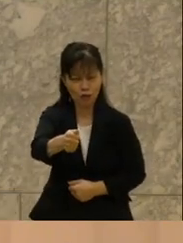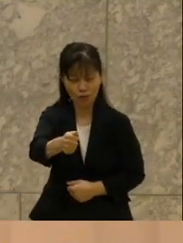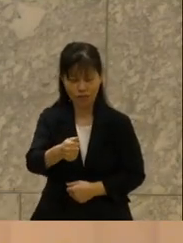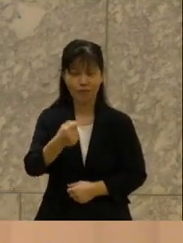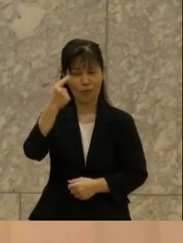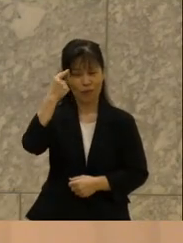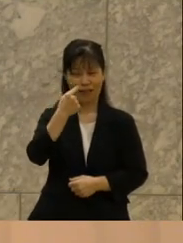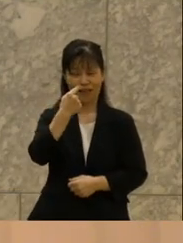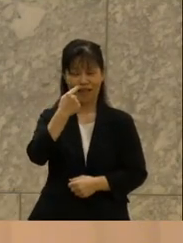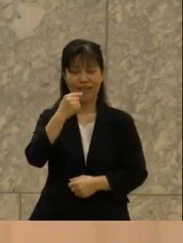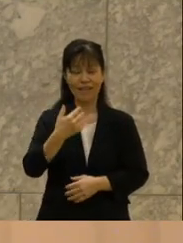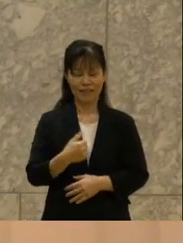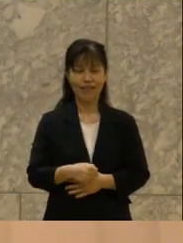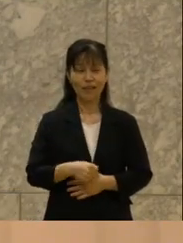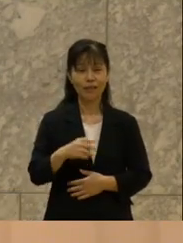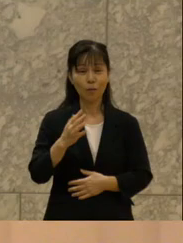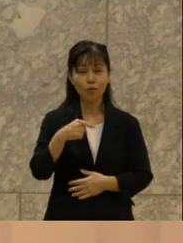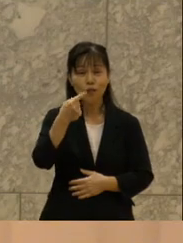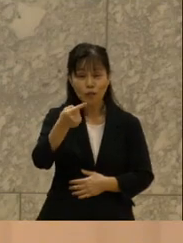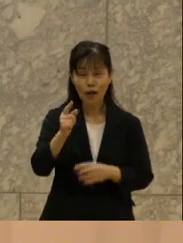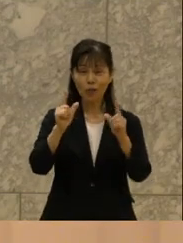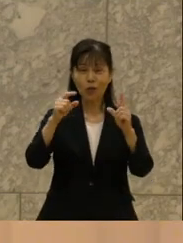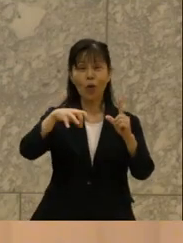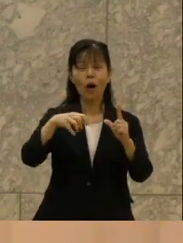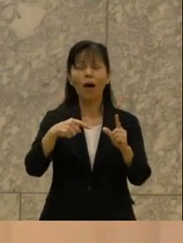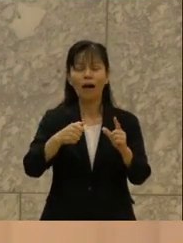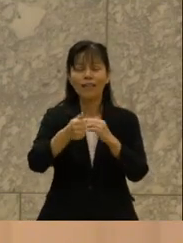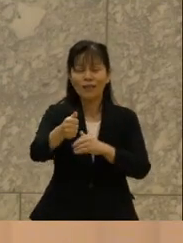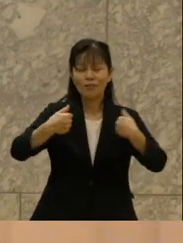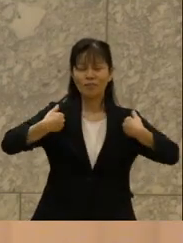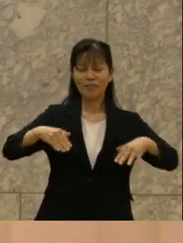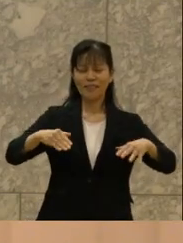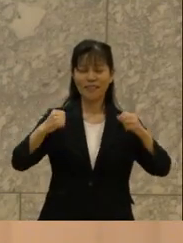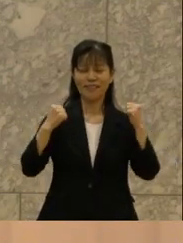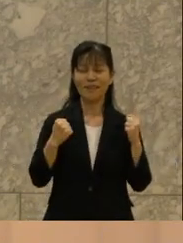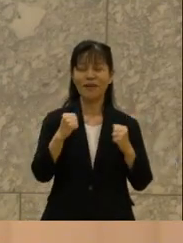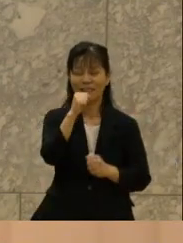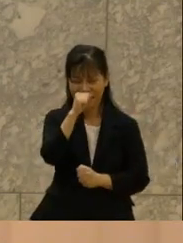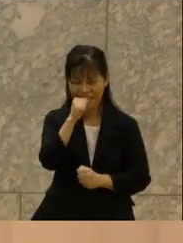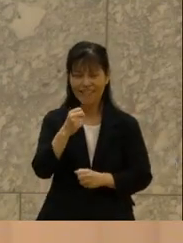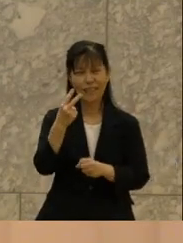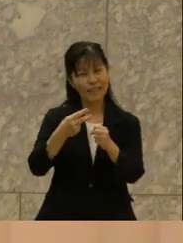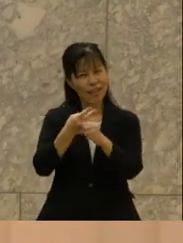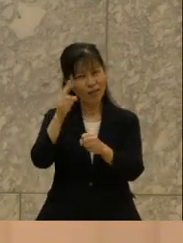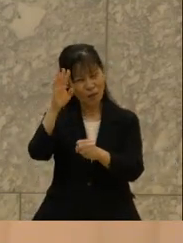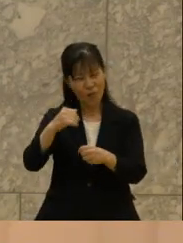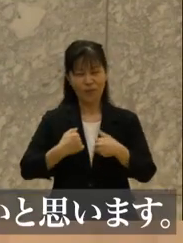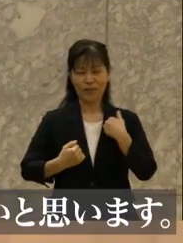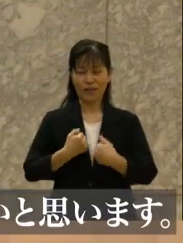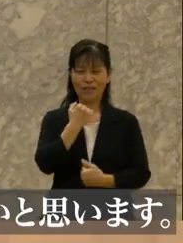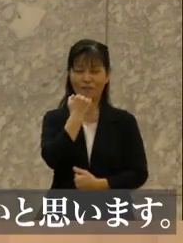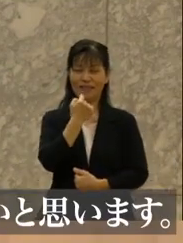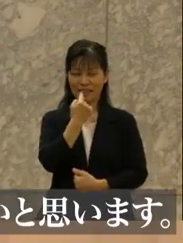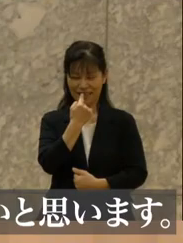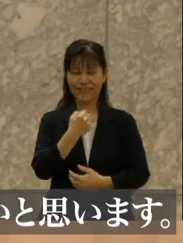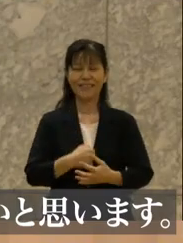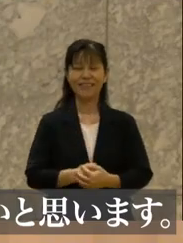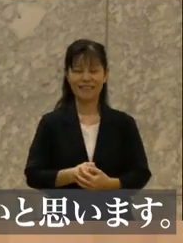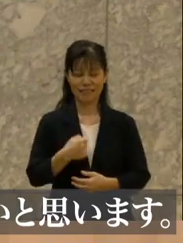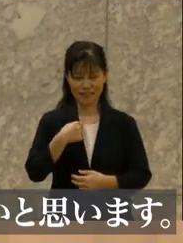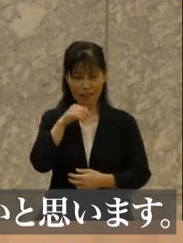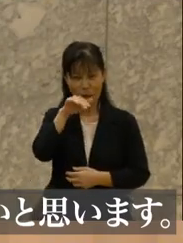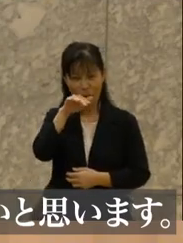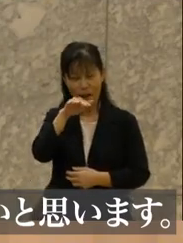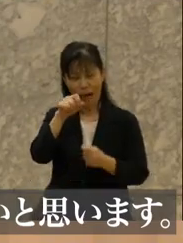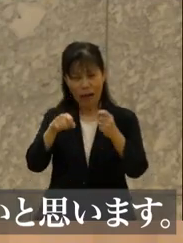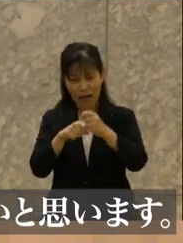意気込んでました次東京へと気づきましてワクワクドキドキ2年後行われるということで今日は私がしゃべりすぎる